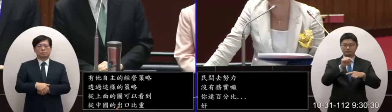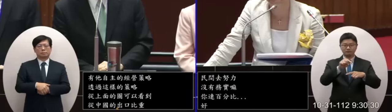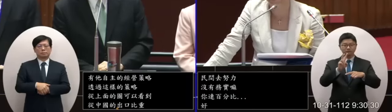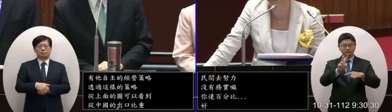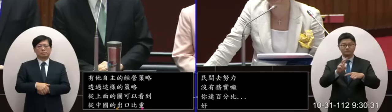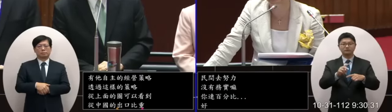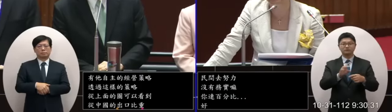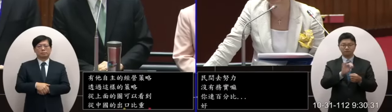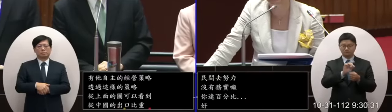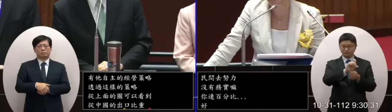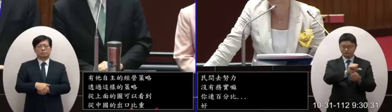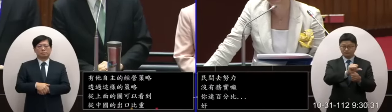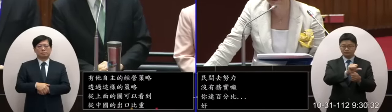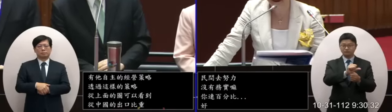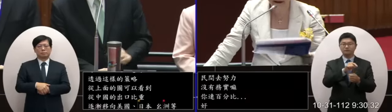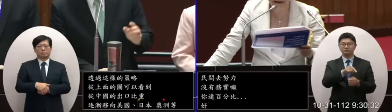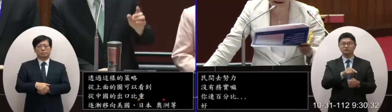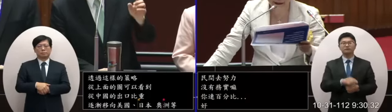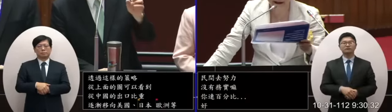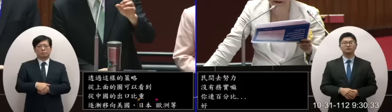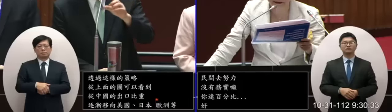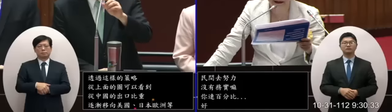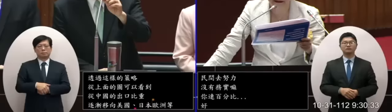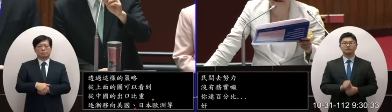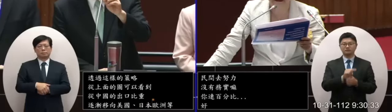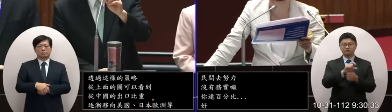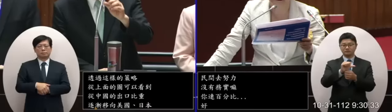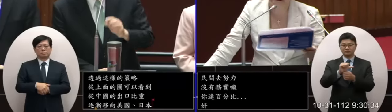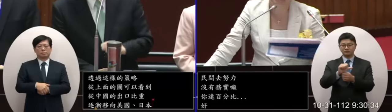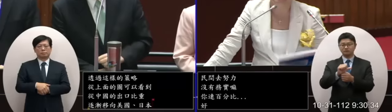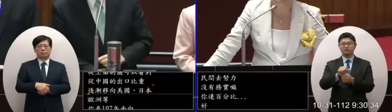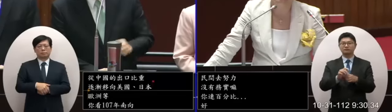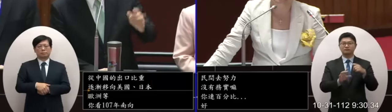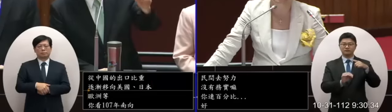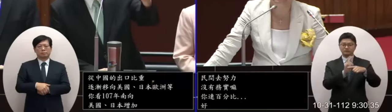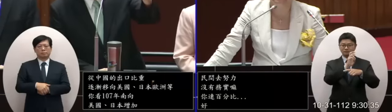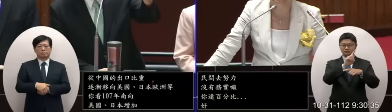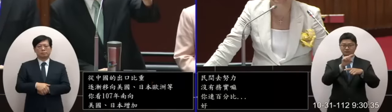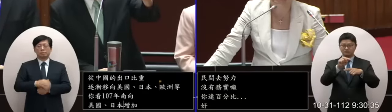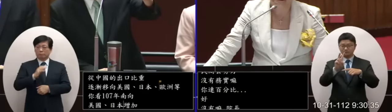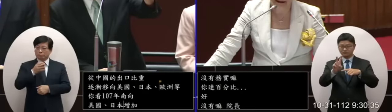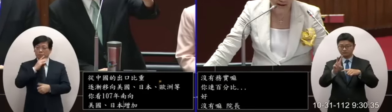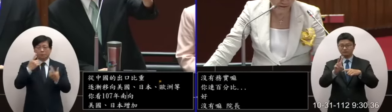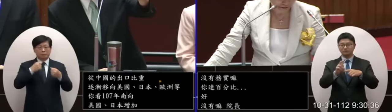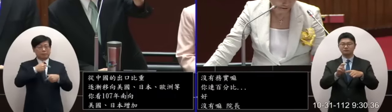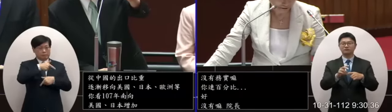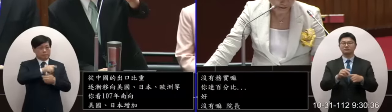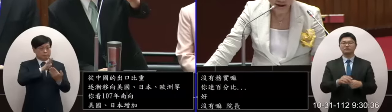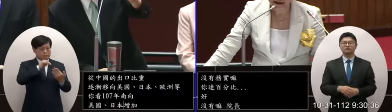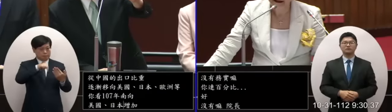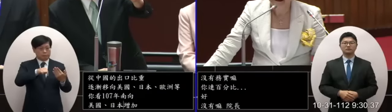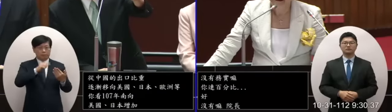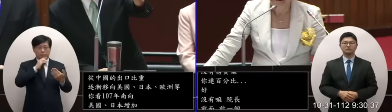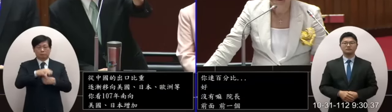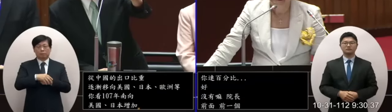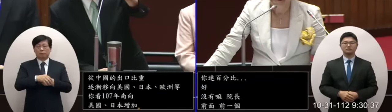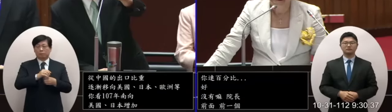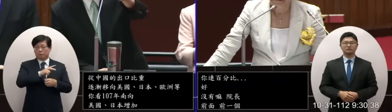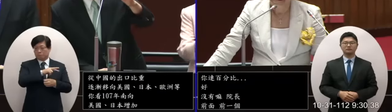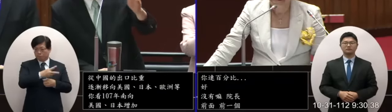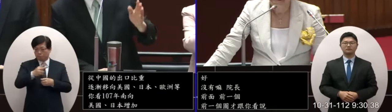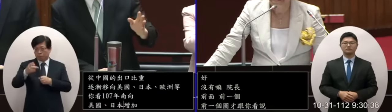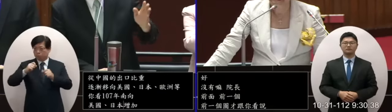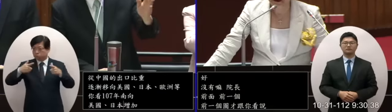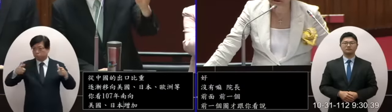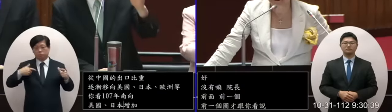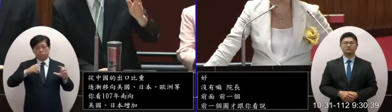呐，105年的时候是105年的时候是21.2%， 但是南向的这一个部分 shift 到不同